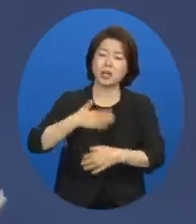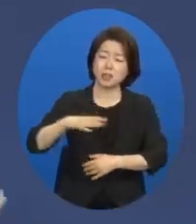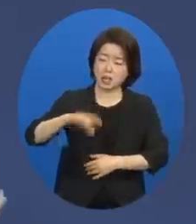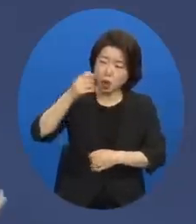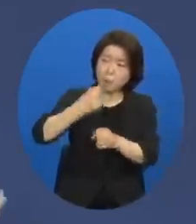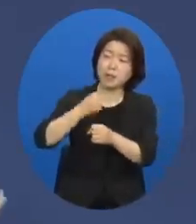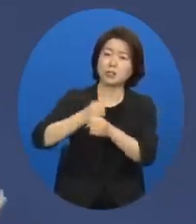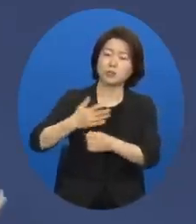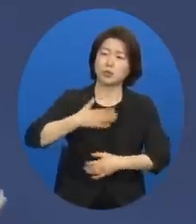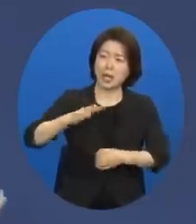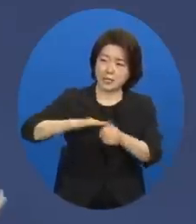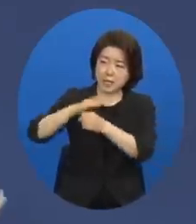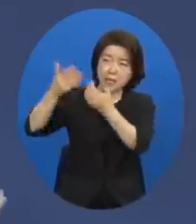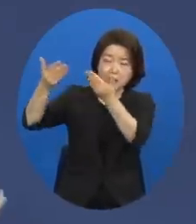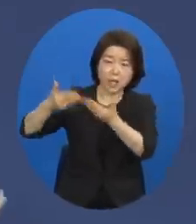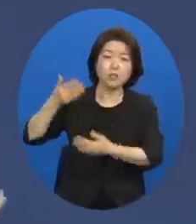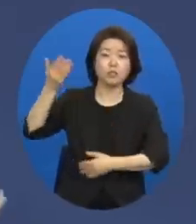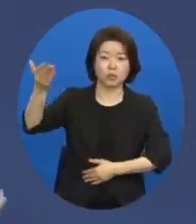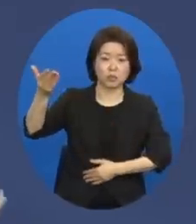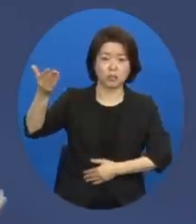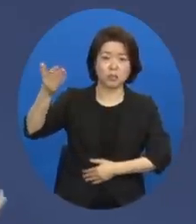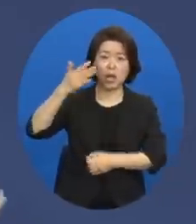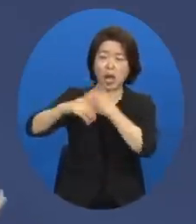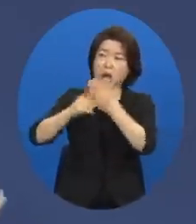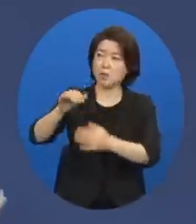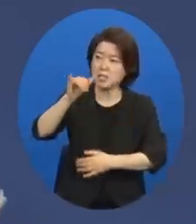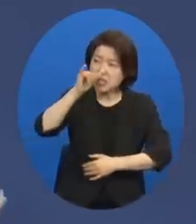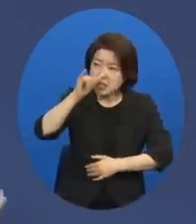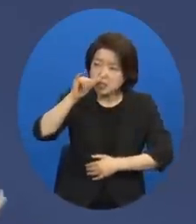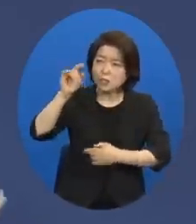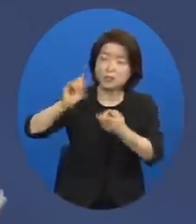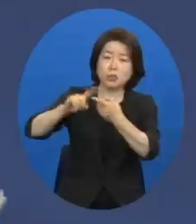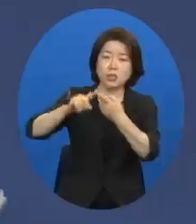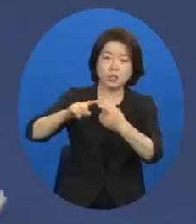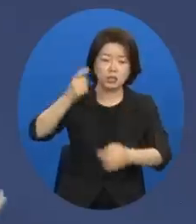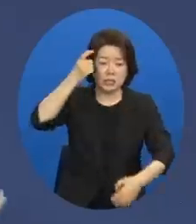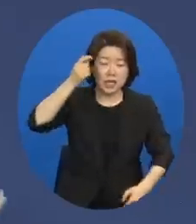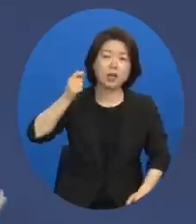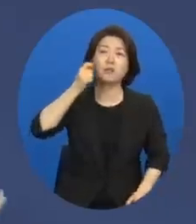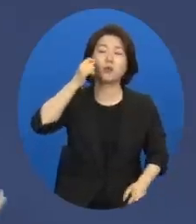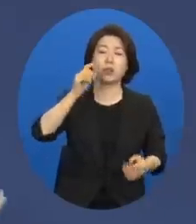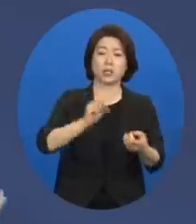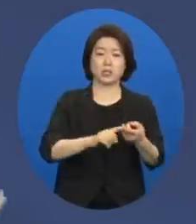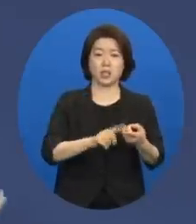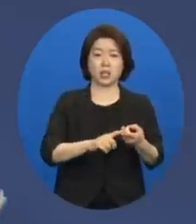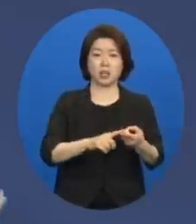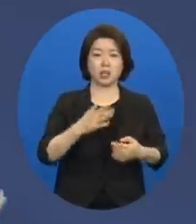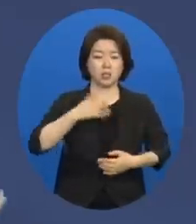나를 사랑하시는 하나님이 있는지조차도 생각도 못한 채 영혼의